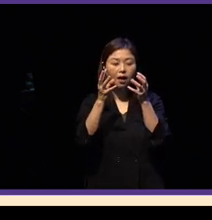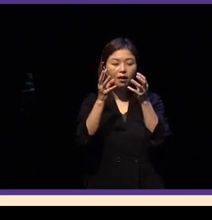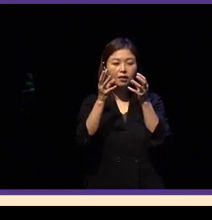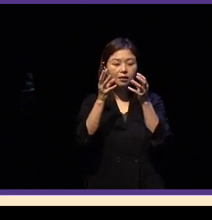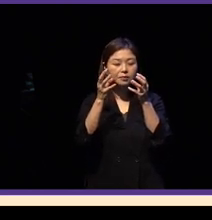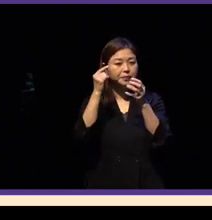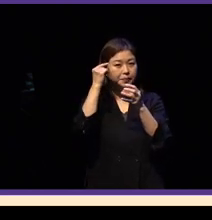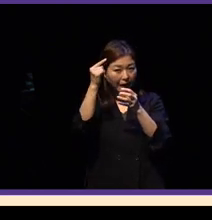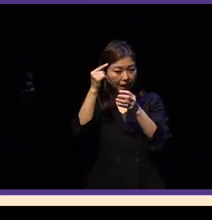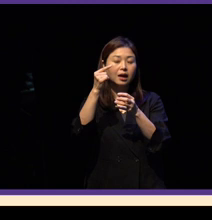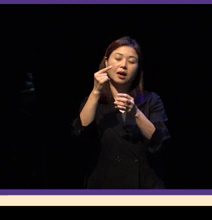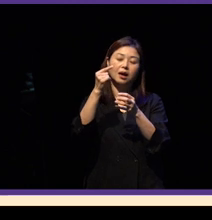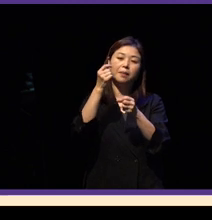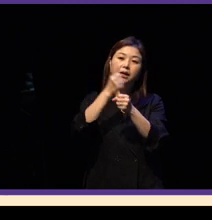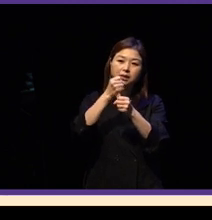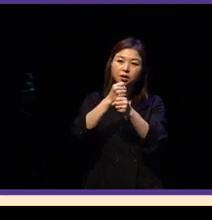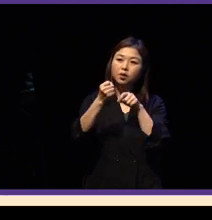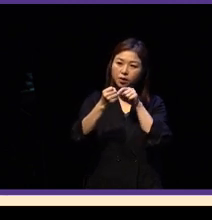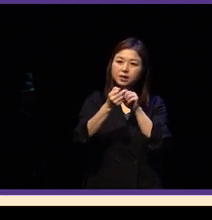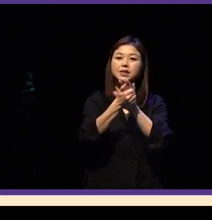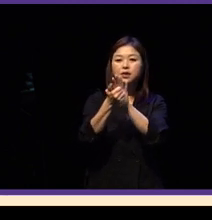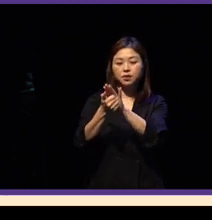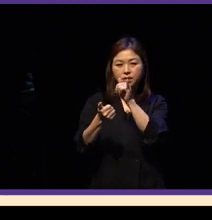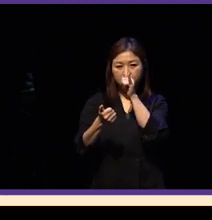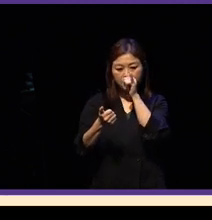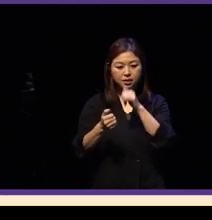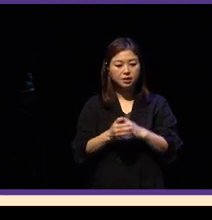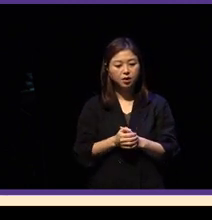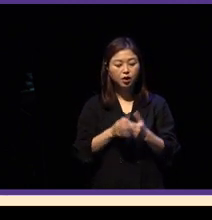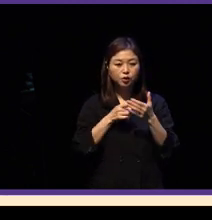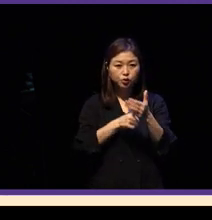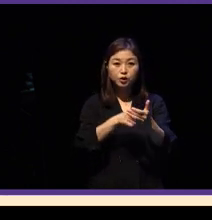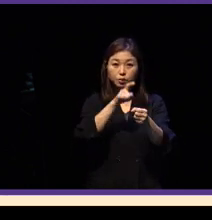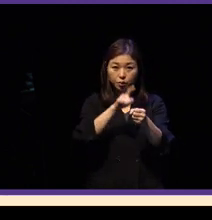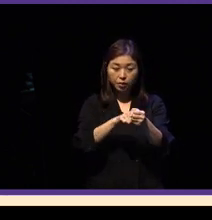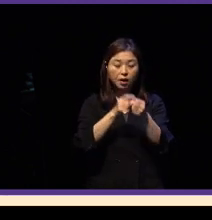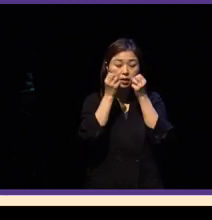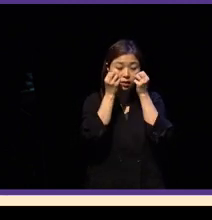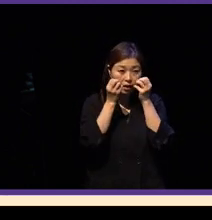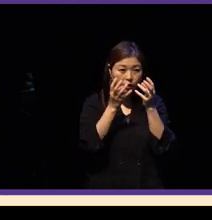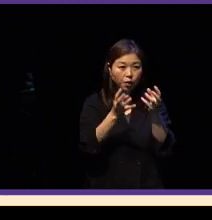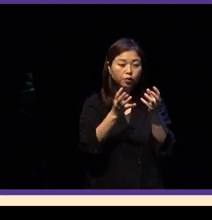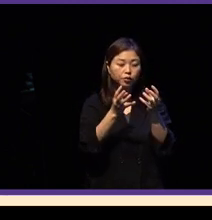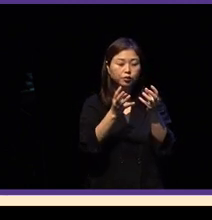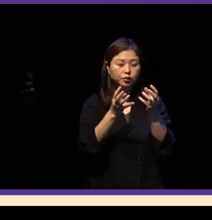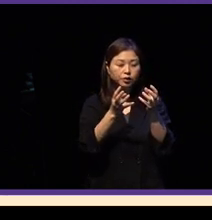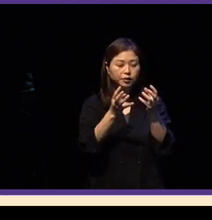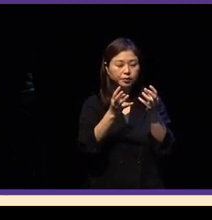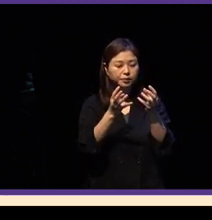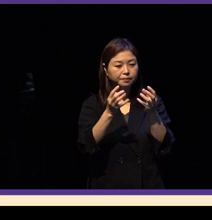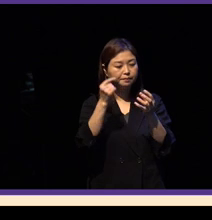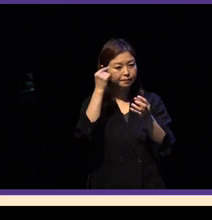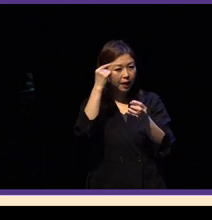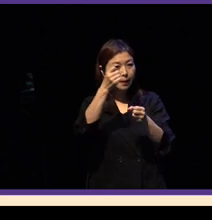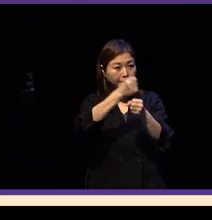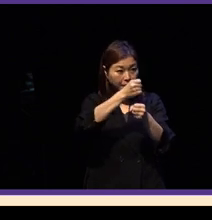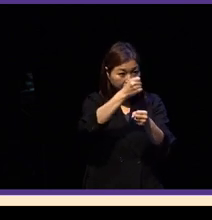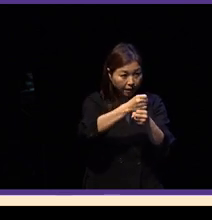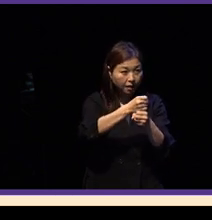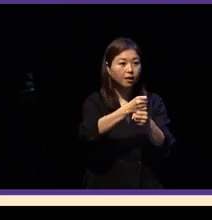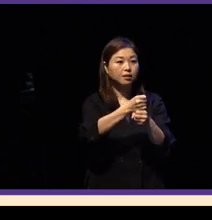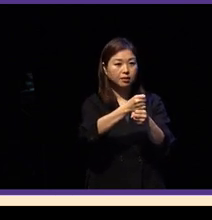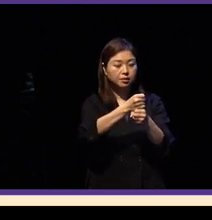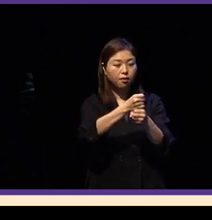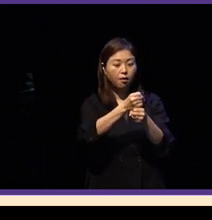네, 추진 목적입니다. 단계별 신작 제작 지원을 통해서 기초공연 예술 분야의 우수한